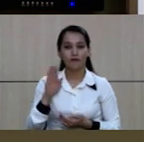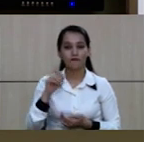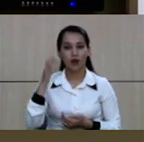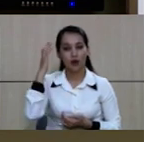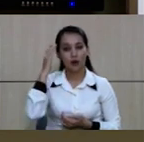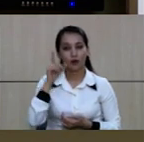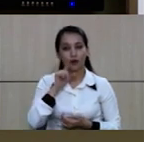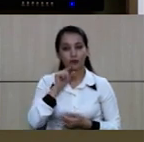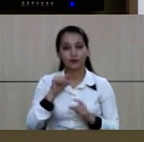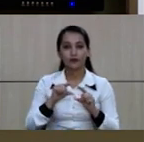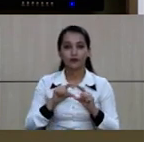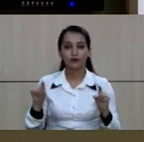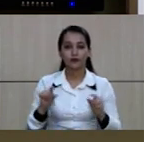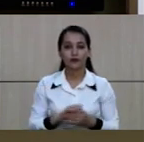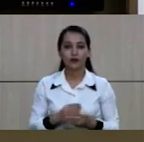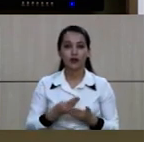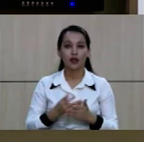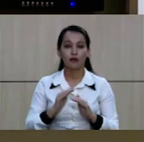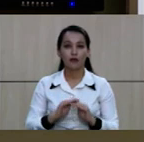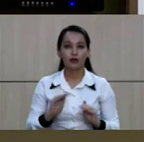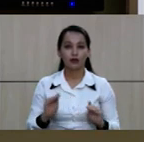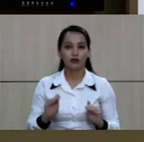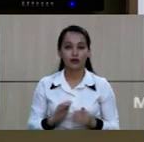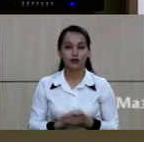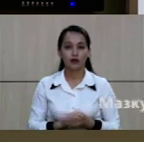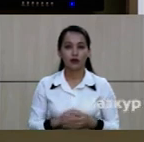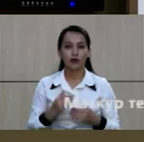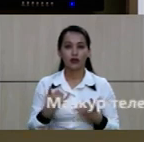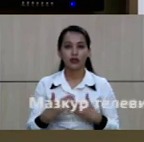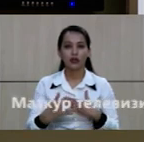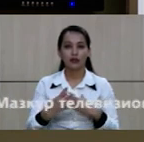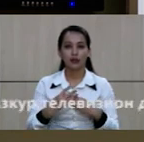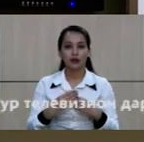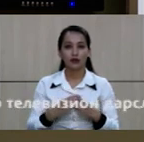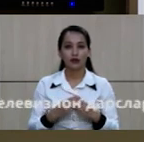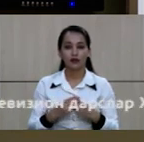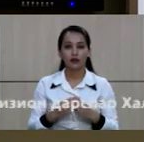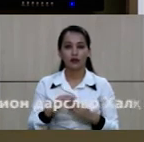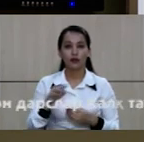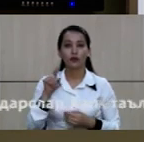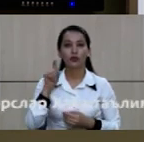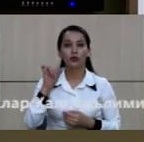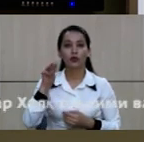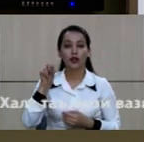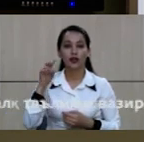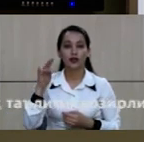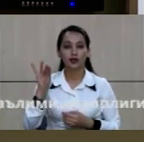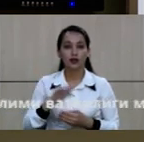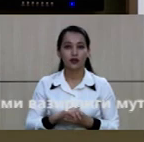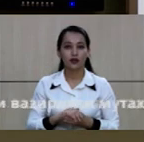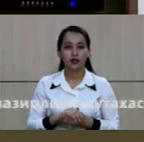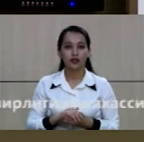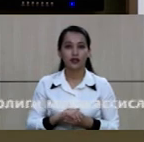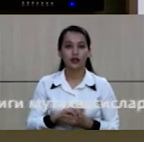zog' masala edi. Aziz o'quvchilar, mana siz bilan Muhammad Sharif Gulxaniyning Zarbul Masal